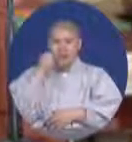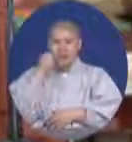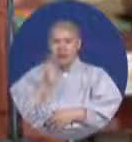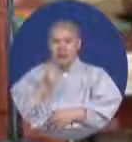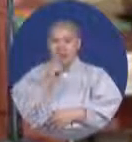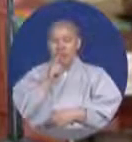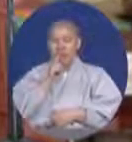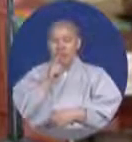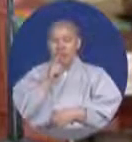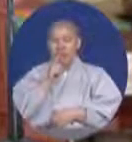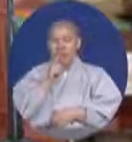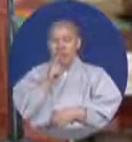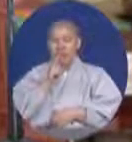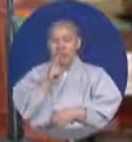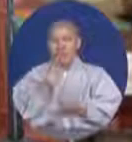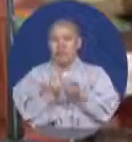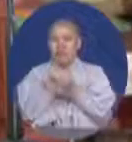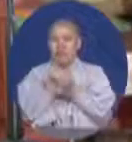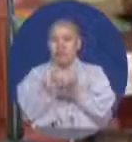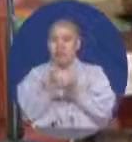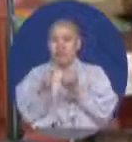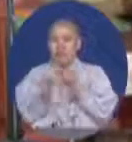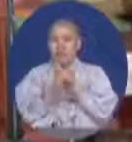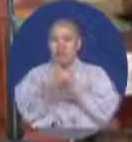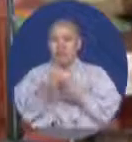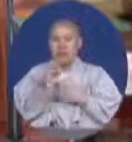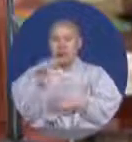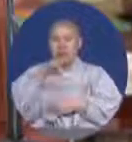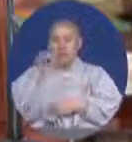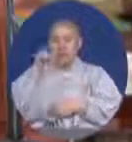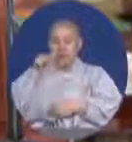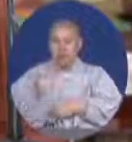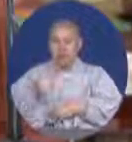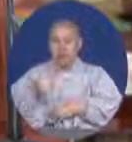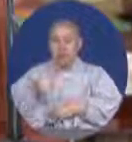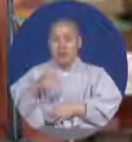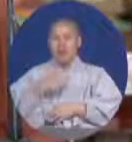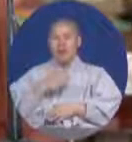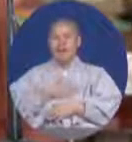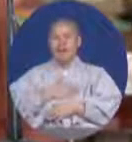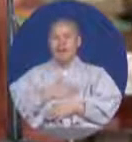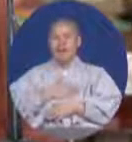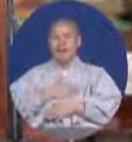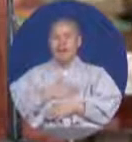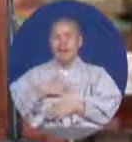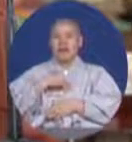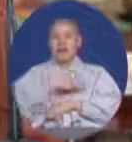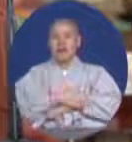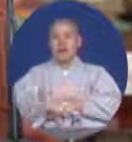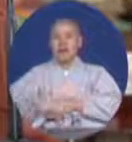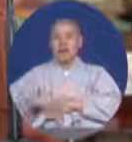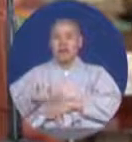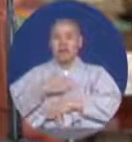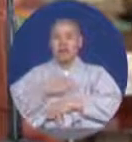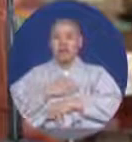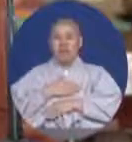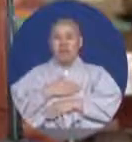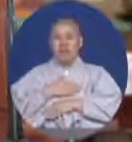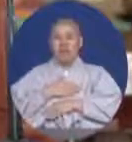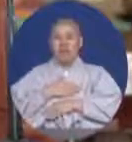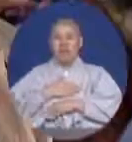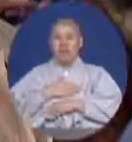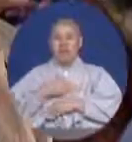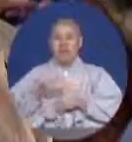이 색이라는 것은 난데, 나의 몸인데, 나의 몸이라는 것은